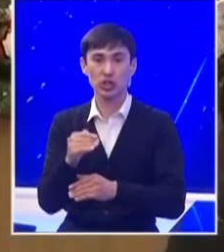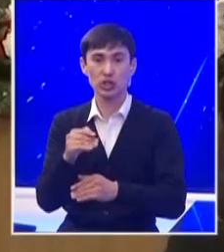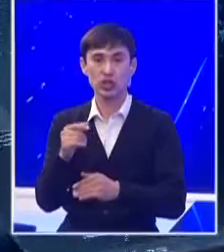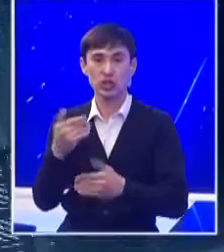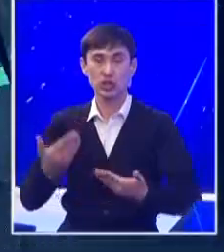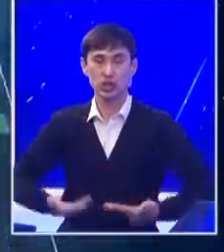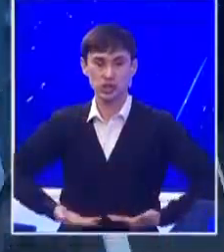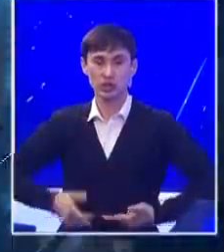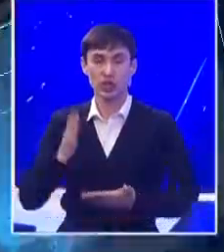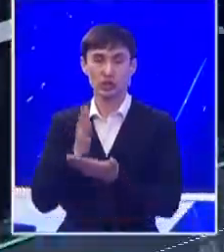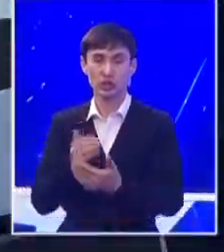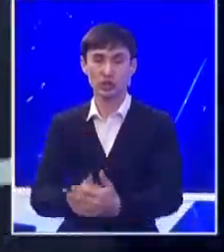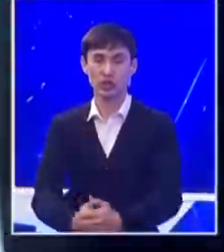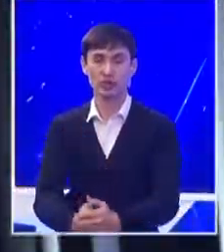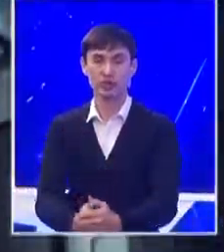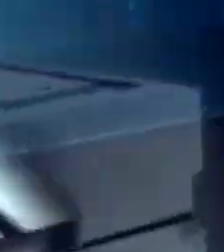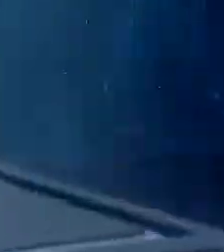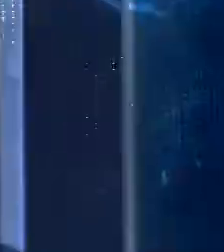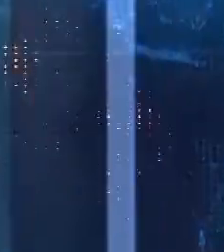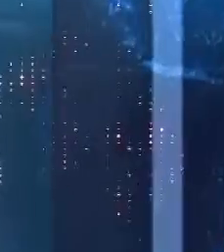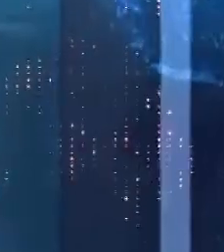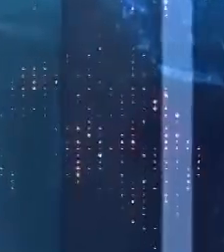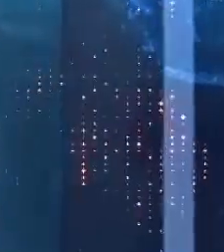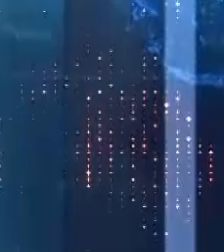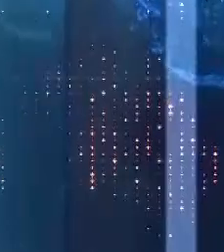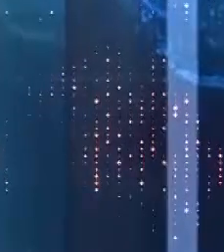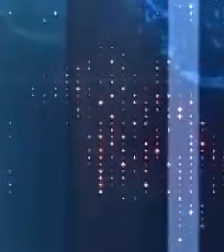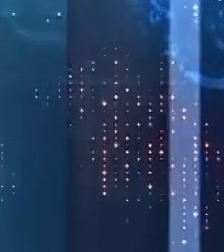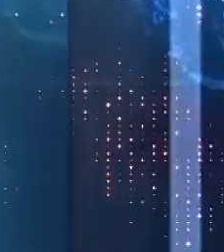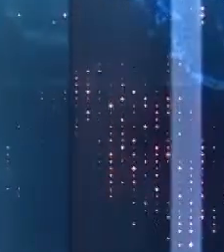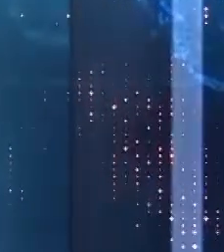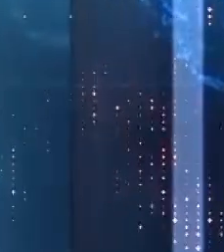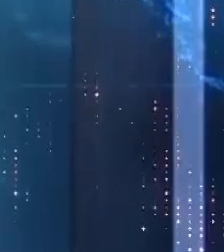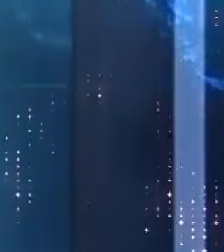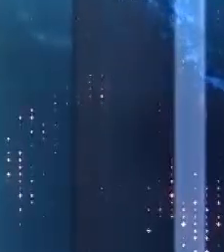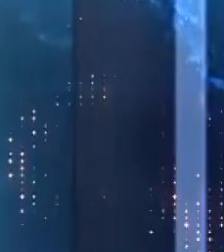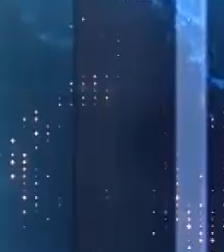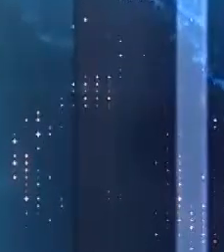человек. Гульмира Тимиргалиева, Курманжан Касымжанулы, Аманжол Жункешев, телеканал ЖТСУ.